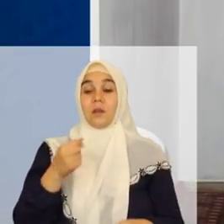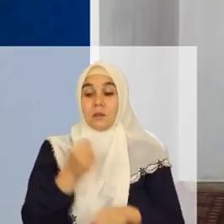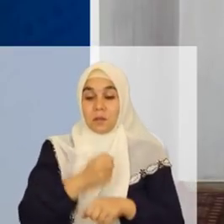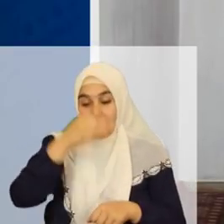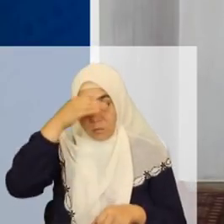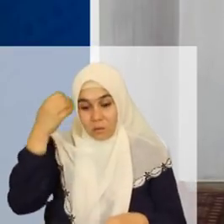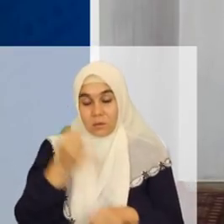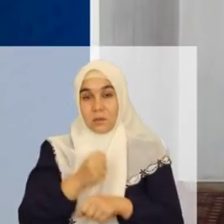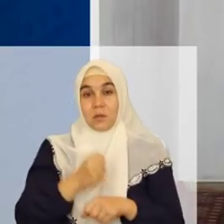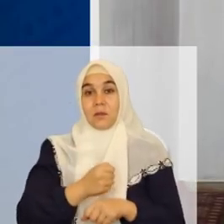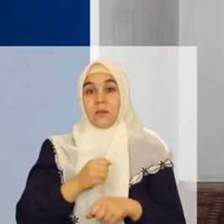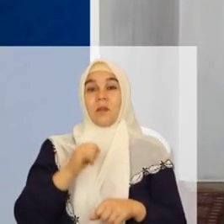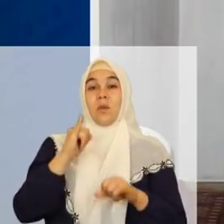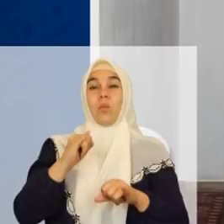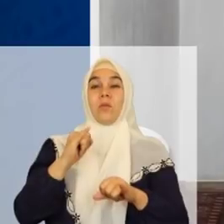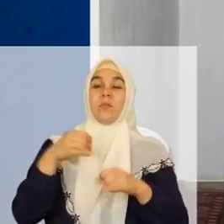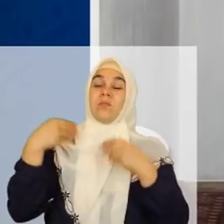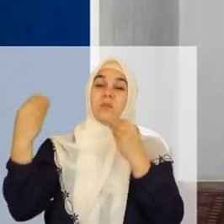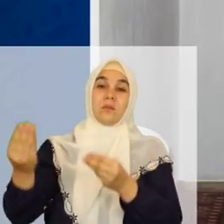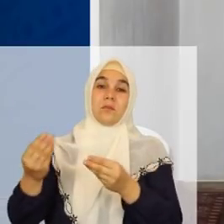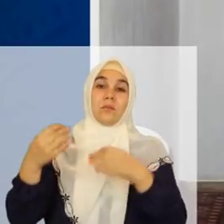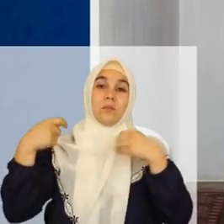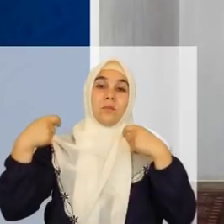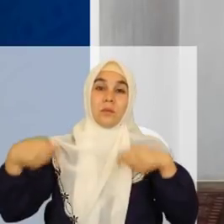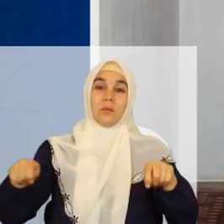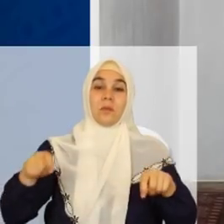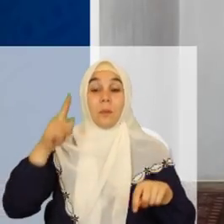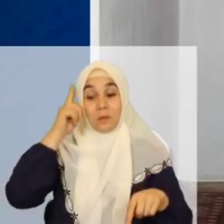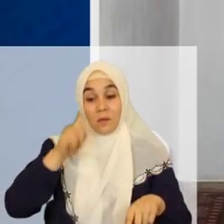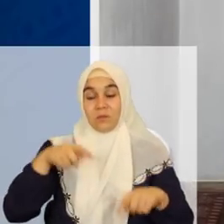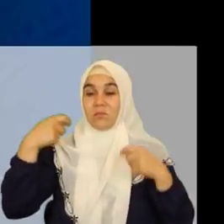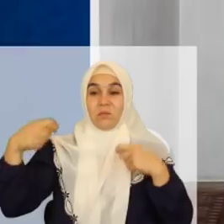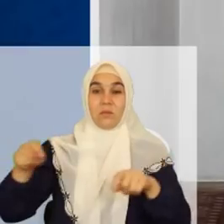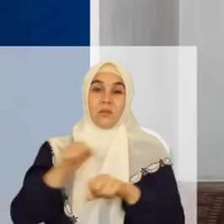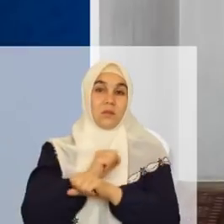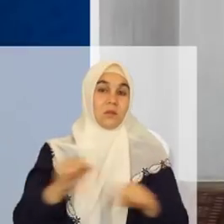yetishtirgan mahsulotini harom narsalarga ishlatishini bilib turib qilmaydi.